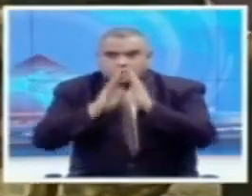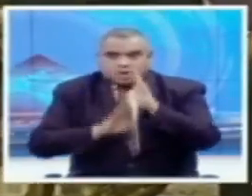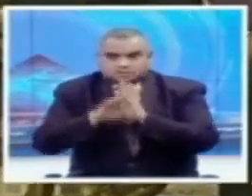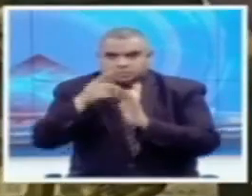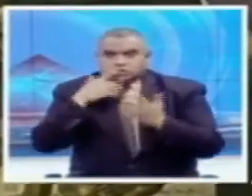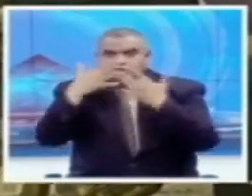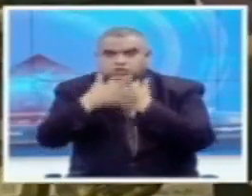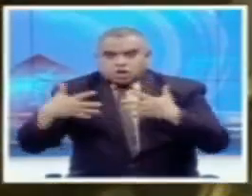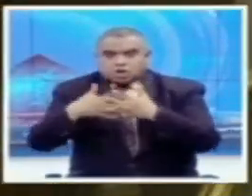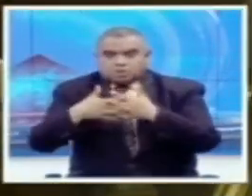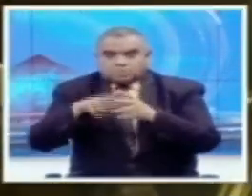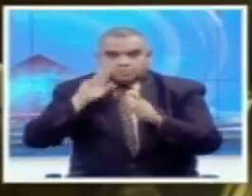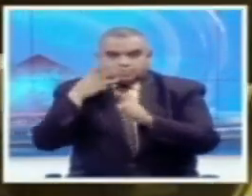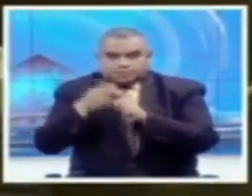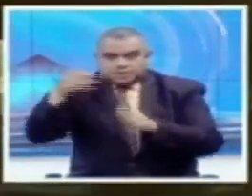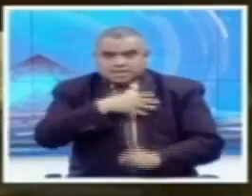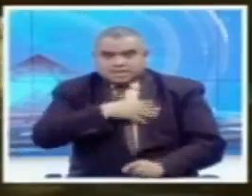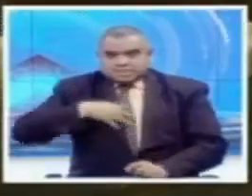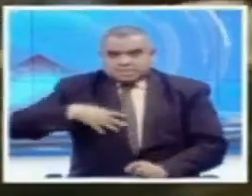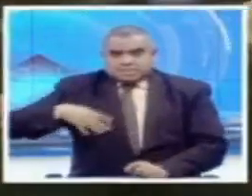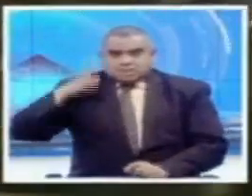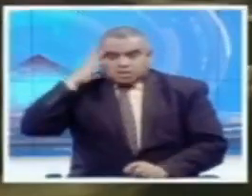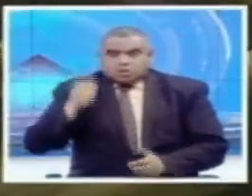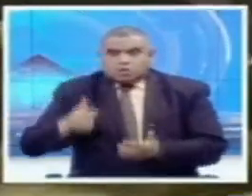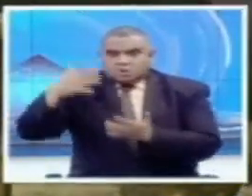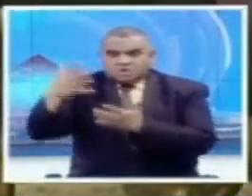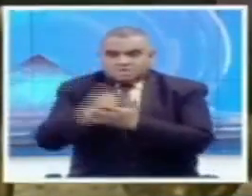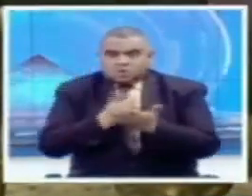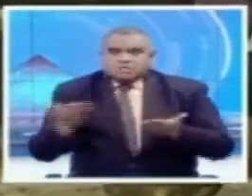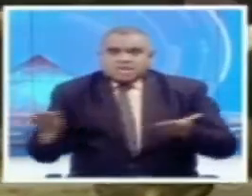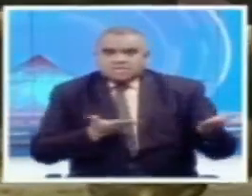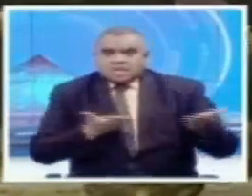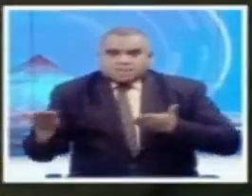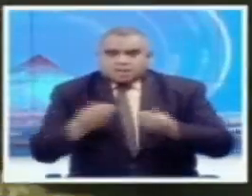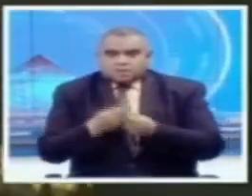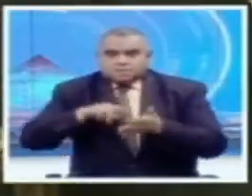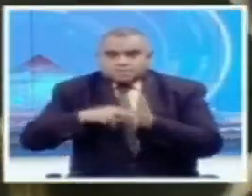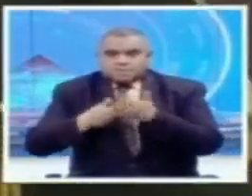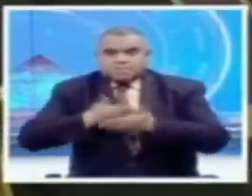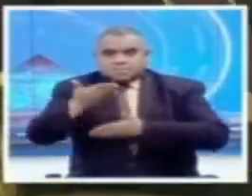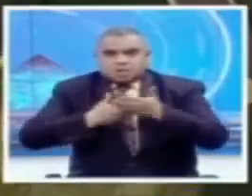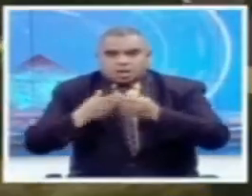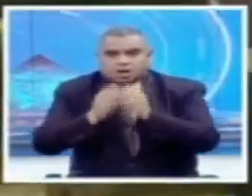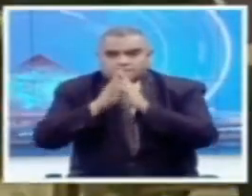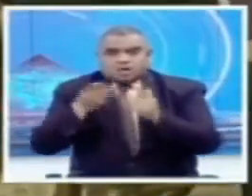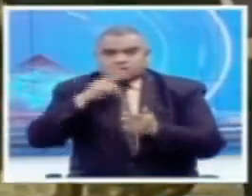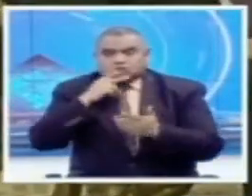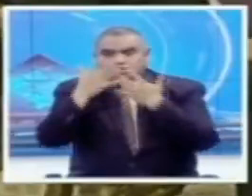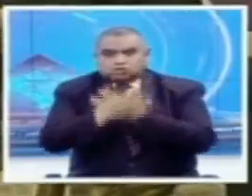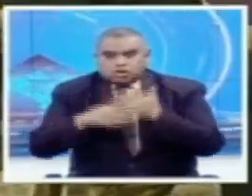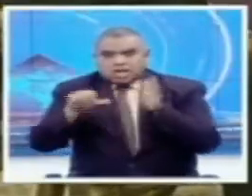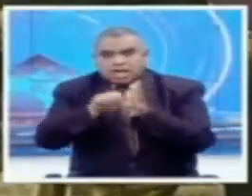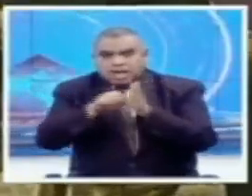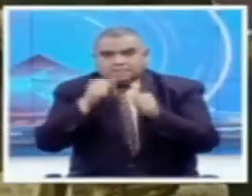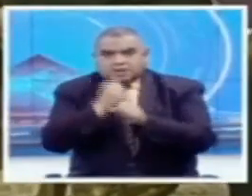مصرية ترى فيها النرويج فرصا لزيادة حجم التبادل التجاري مع مصر وزيادة حجم الشركات العاملة